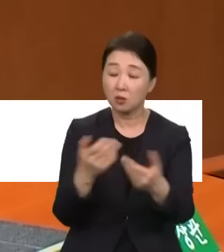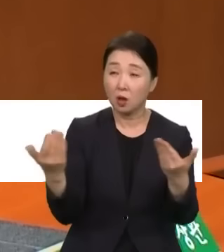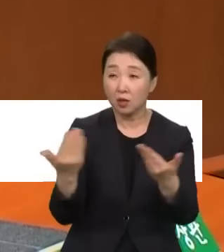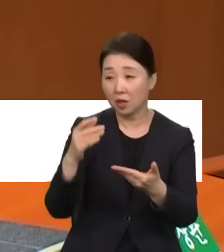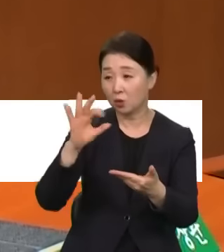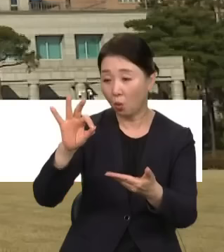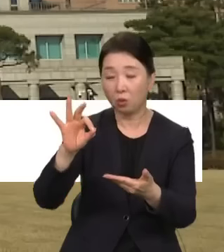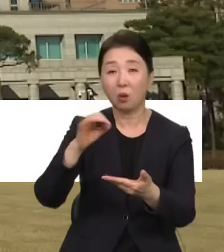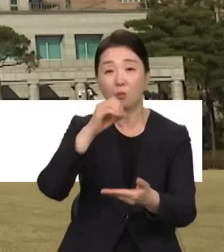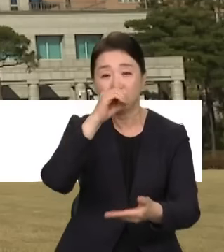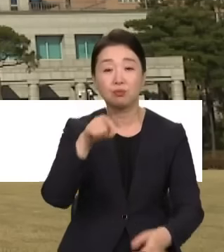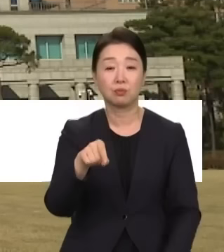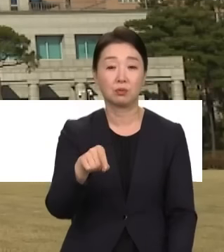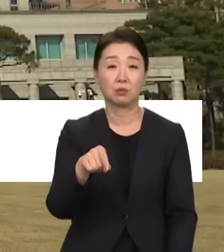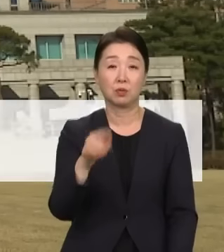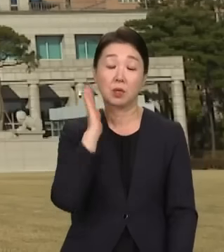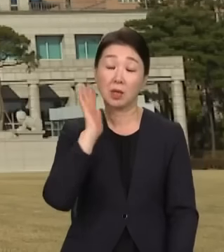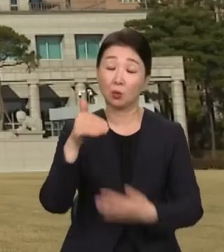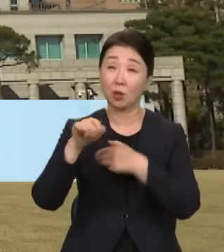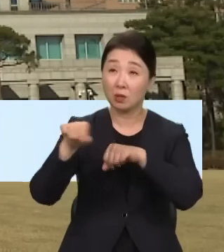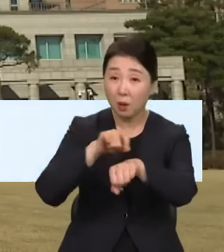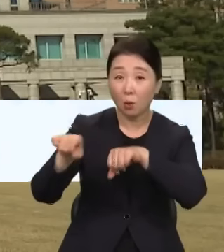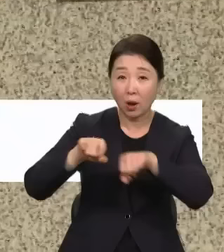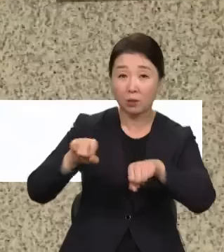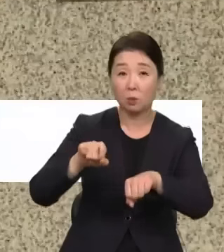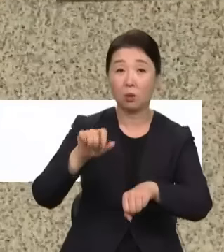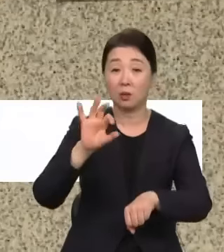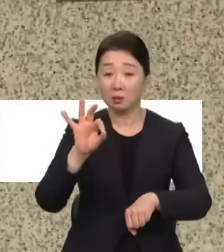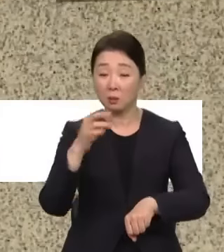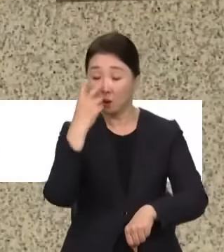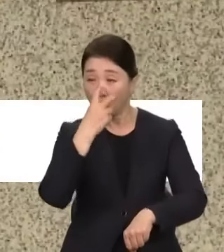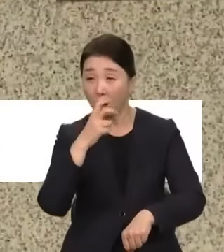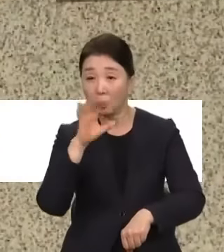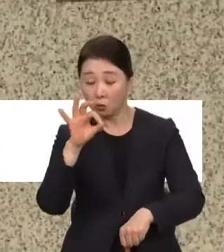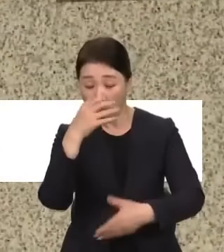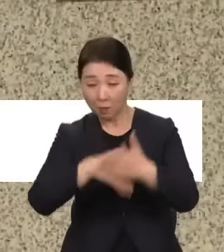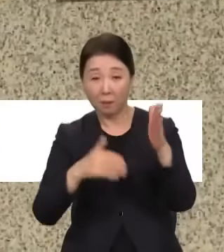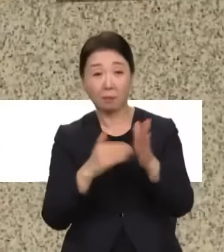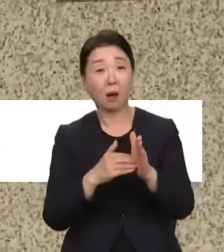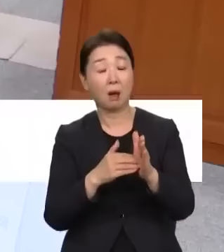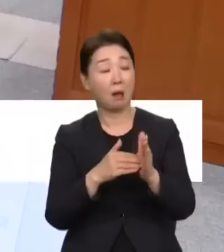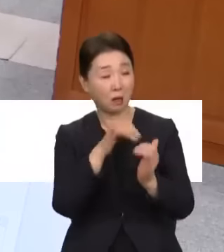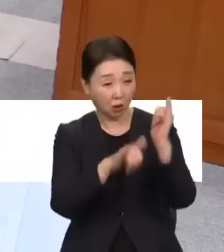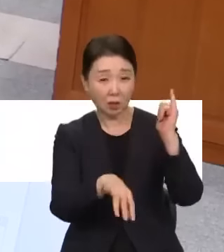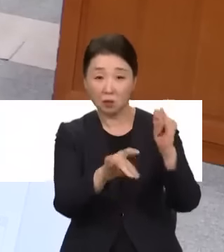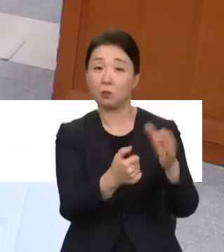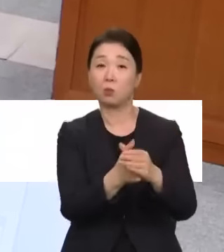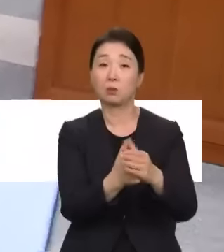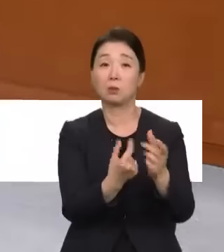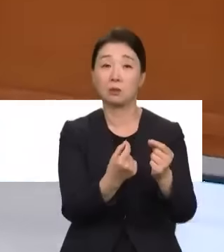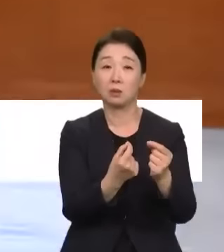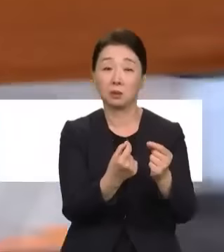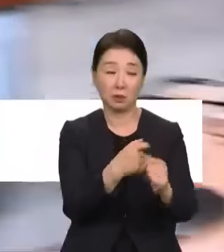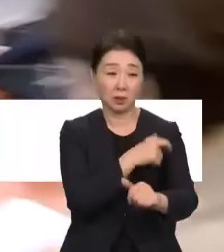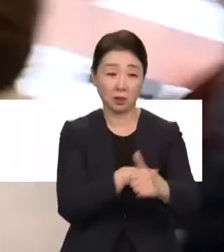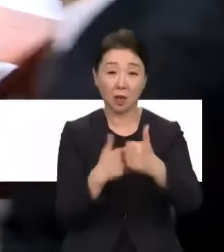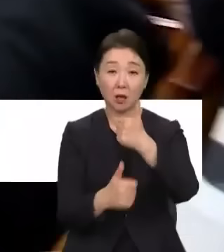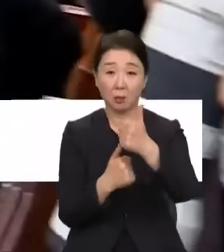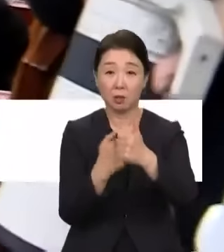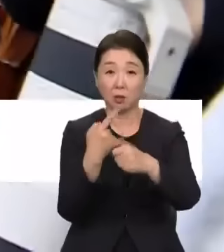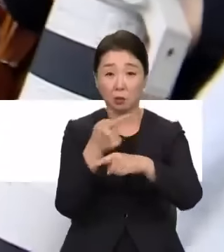0원입니다. 대통령실 특활비와 특경비가 전액 삭감된 건 전례가 없는 일입니다. 다만 상임위 심사